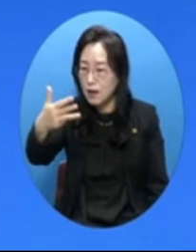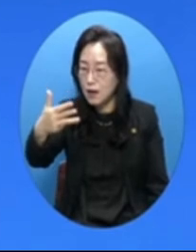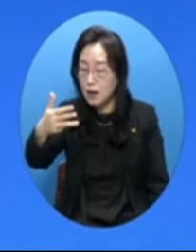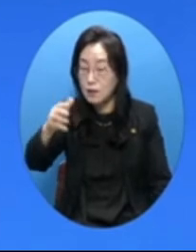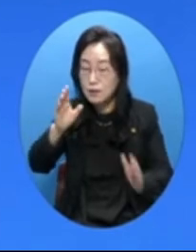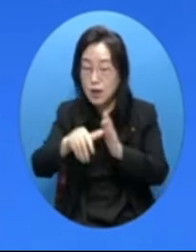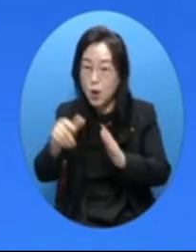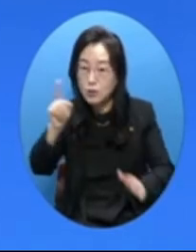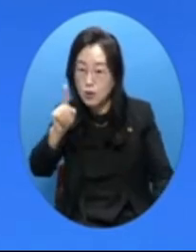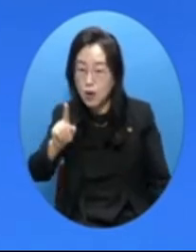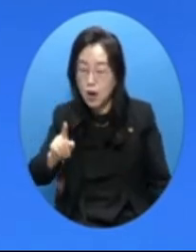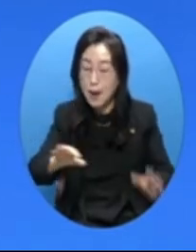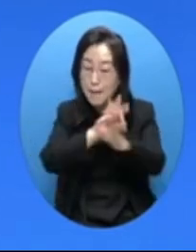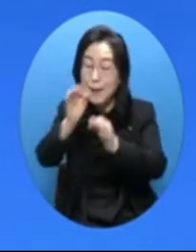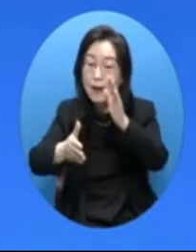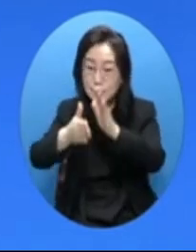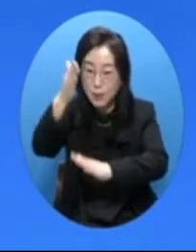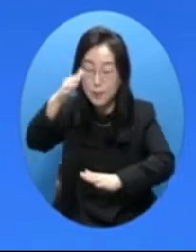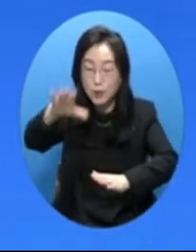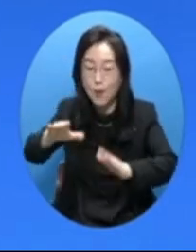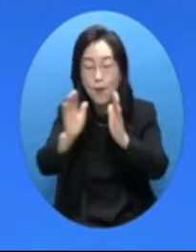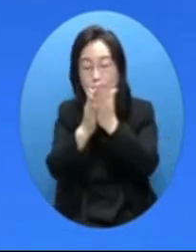할렘의 사인해